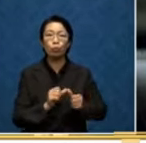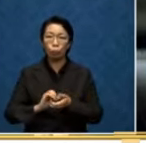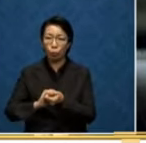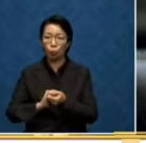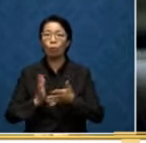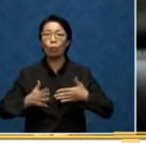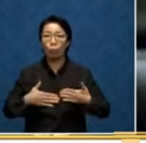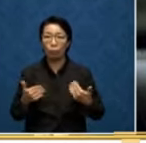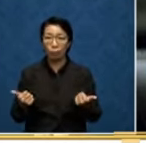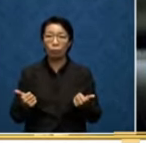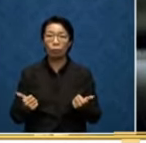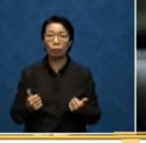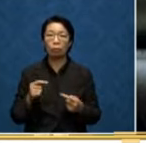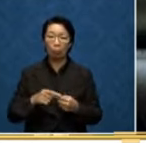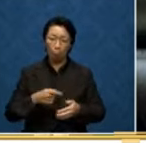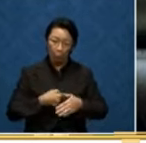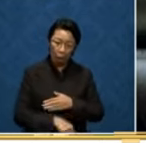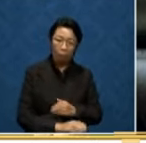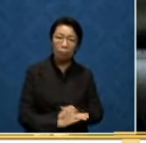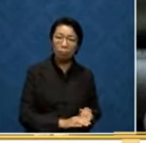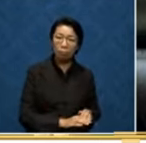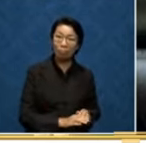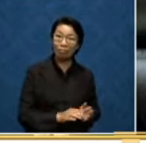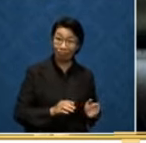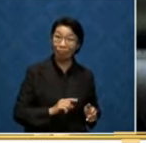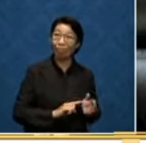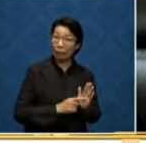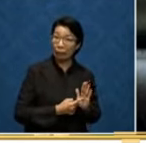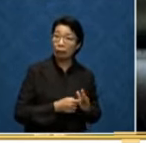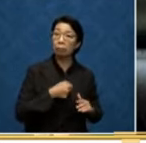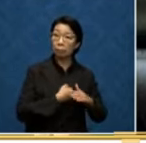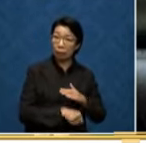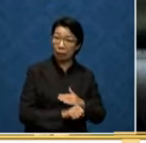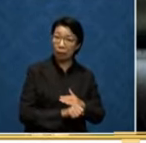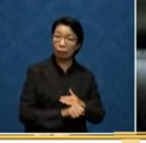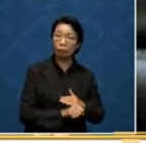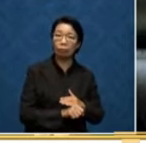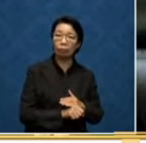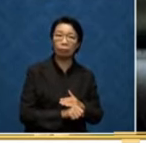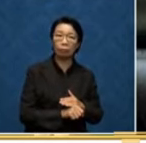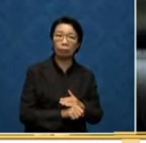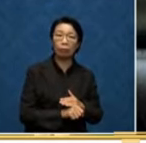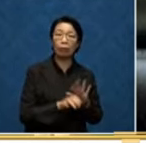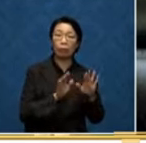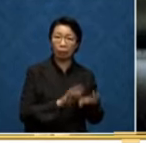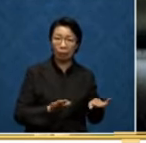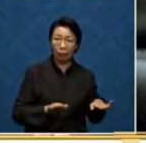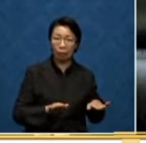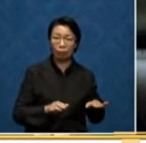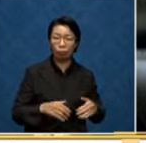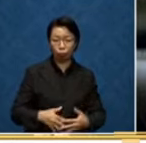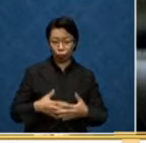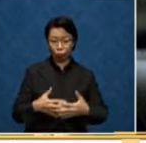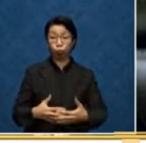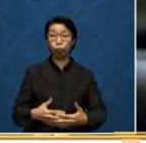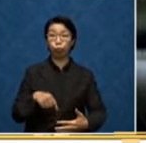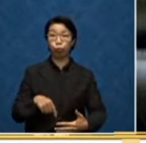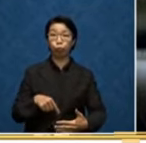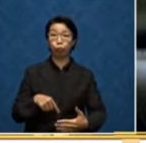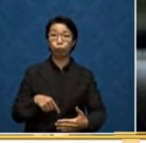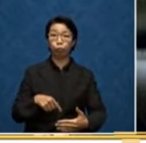ราจะเห็นว่าตั้งแต่เกิดแรกเกิดเด็กในครรภ์ช่ว